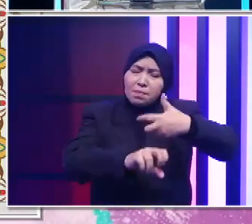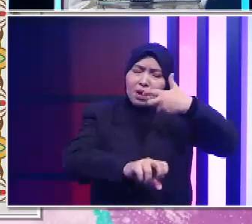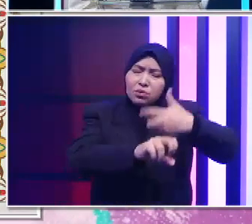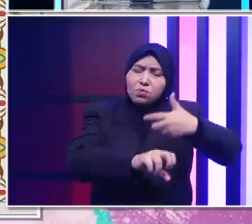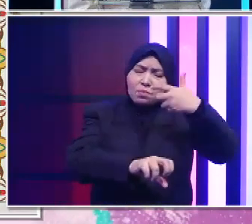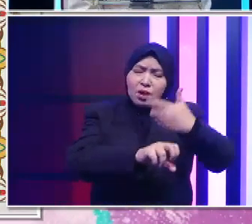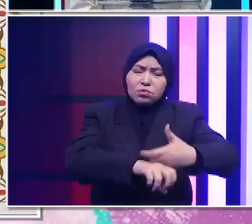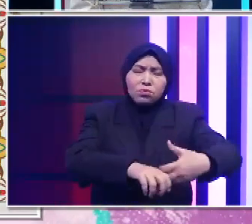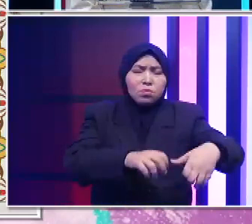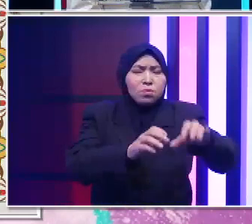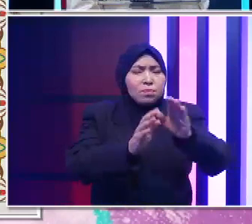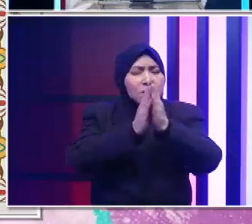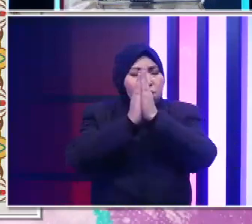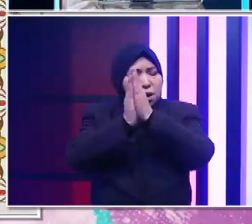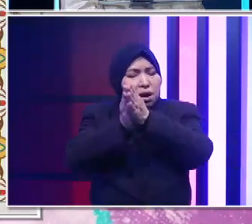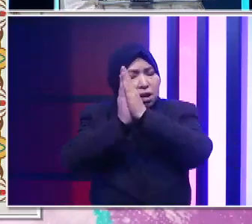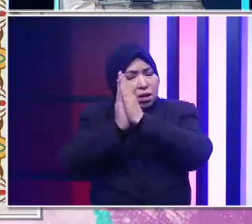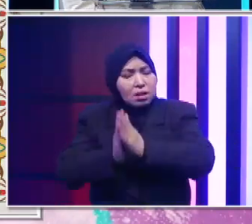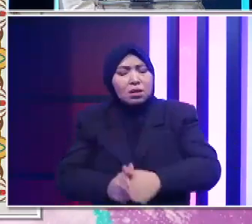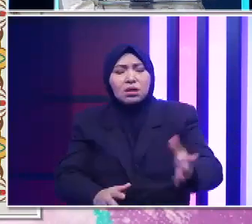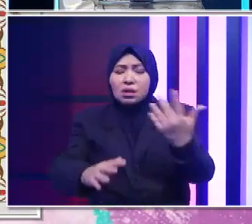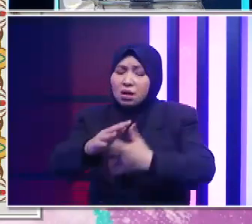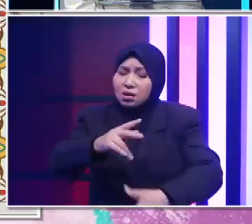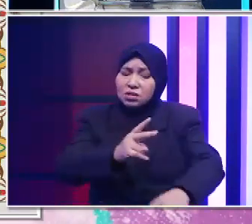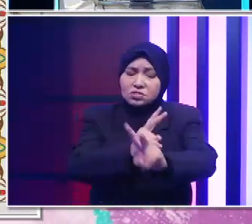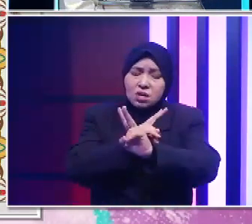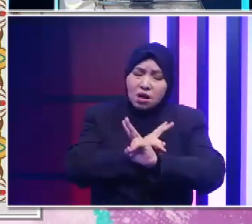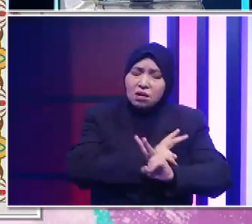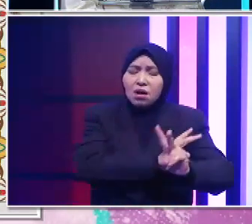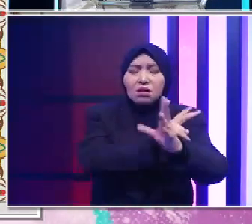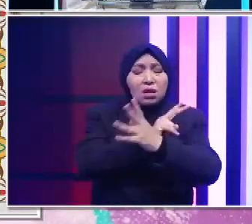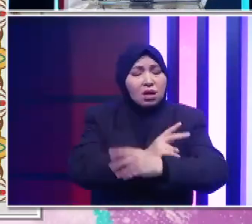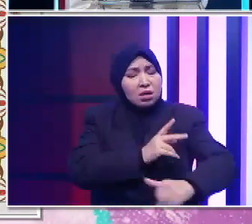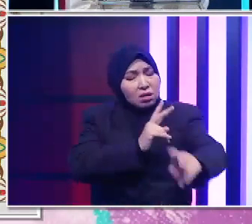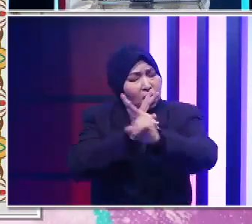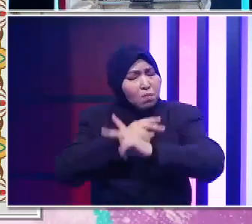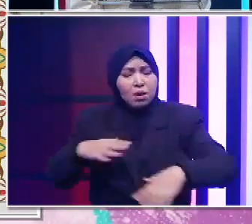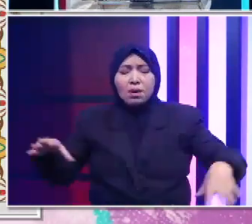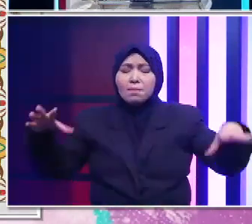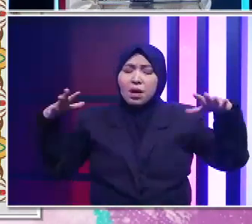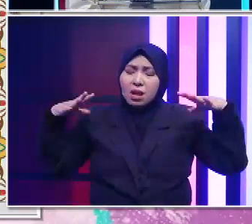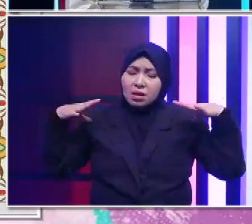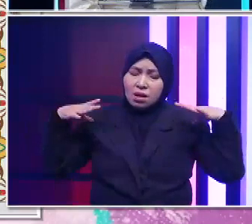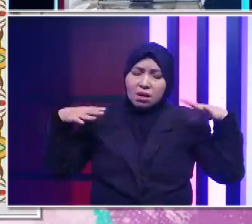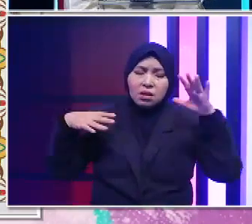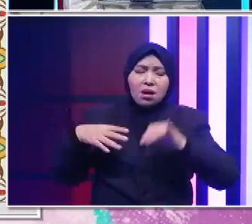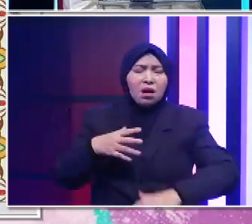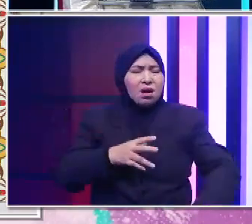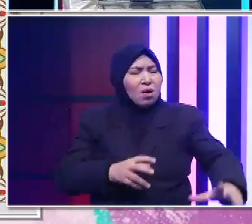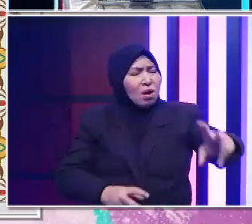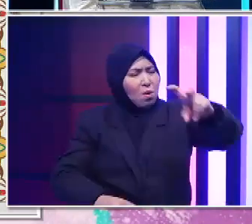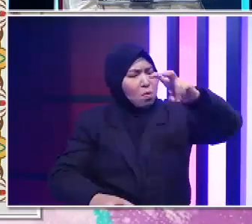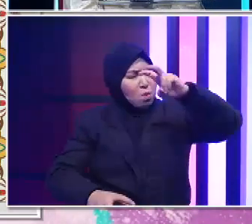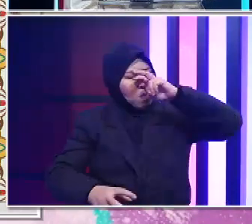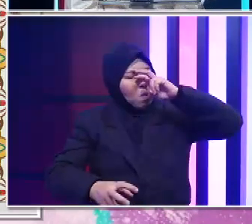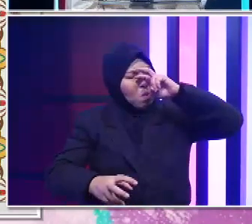uangku zuhan najwal hijau waktu Alaihi Wa